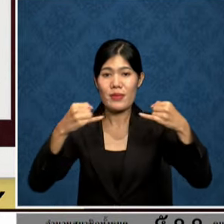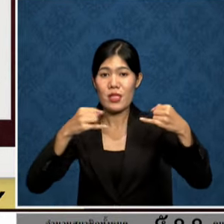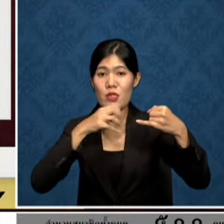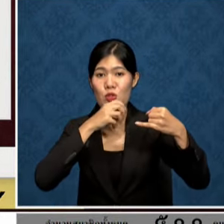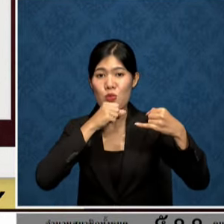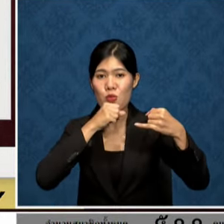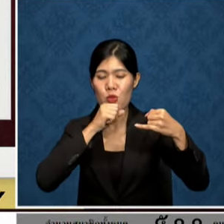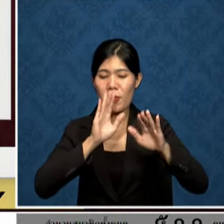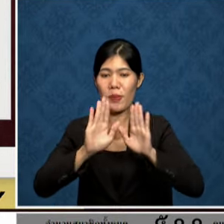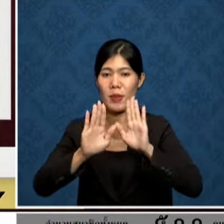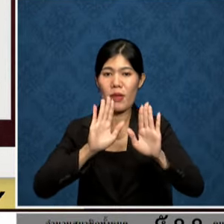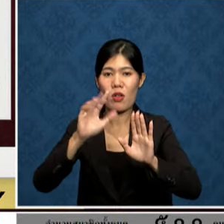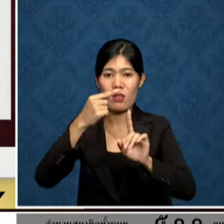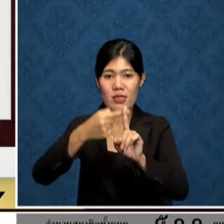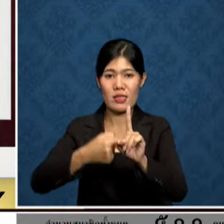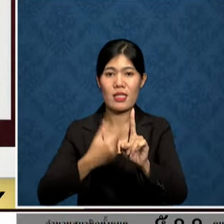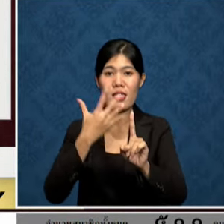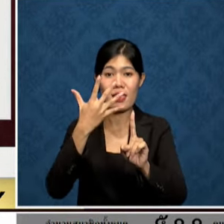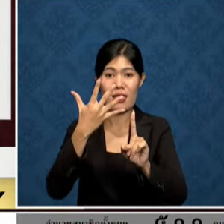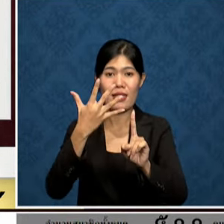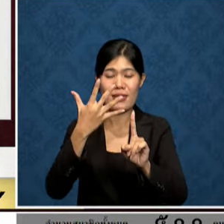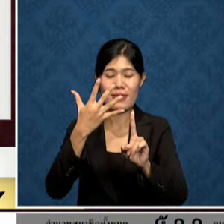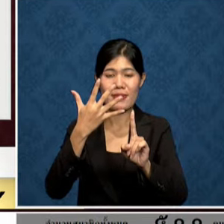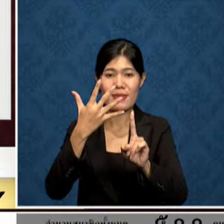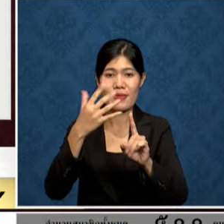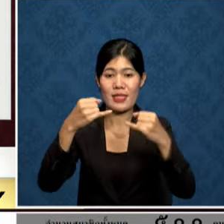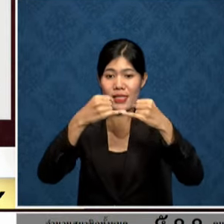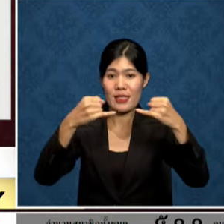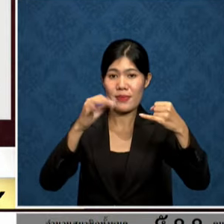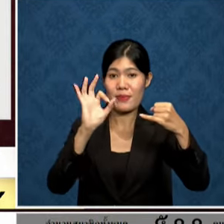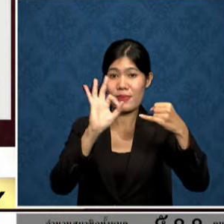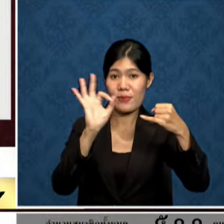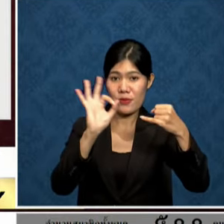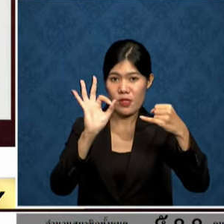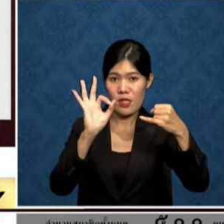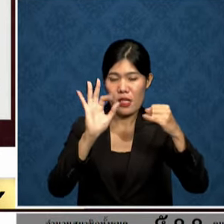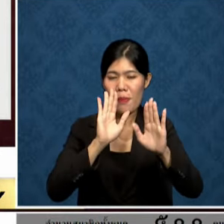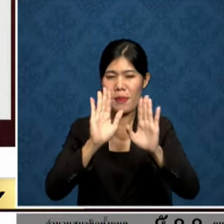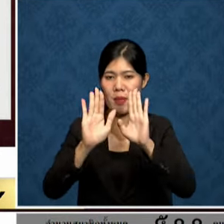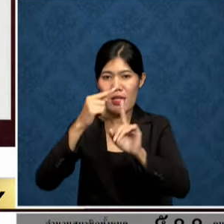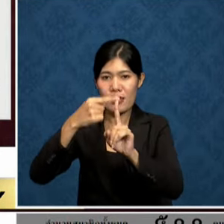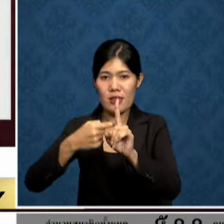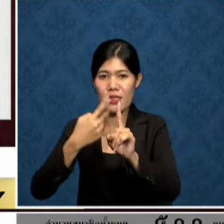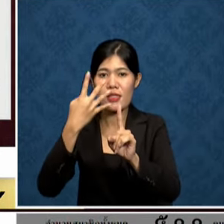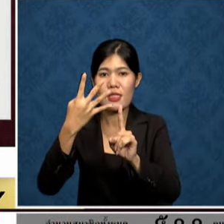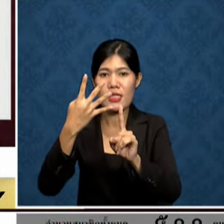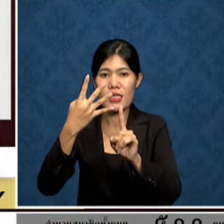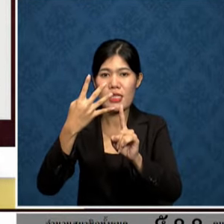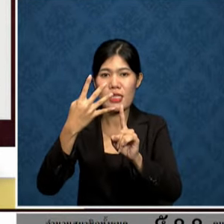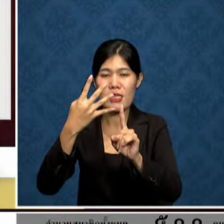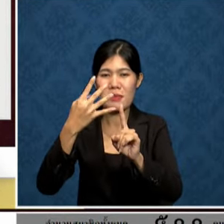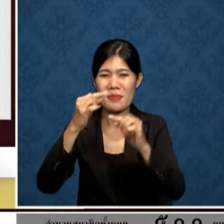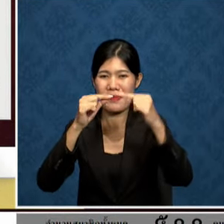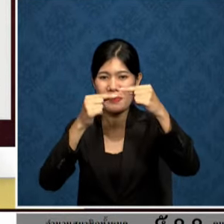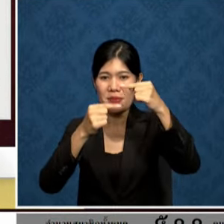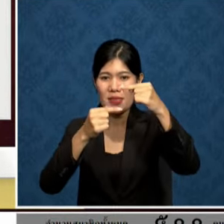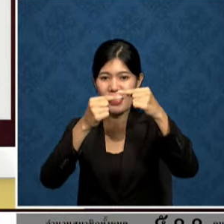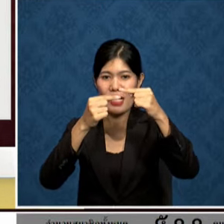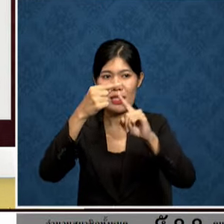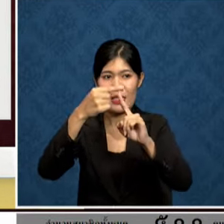การประมาณการในเดือนพฤษภาคมนะคะเส้นสีฟ้าประมาณการในเดือนเมษายนต่างกันแค่ 1